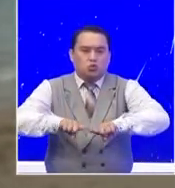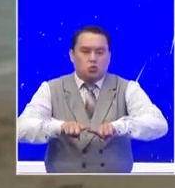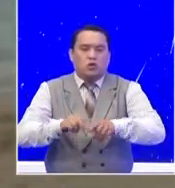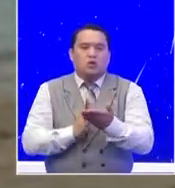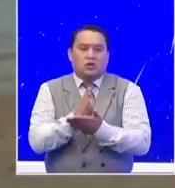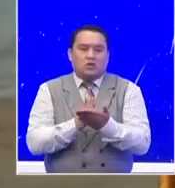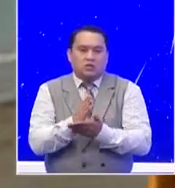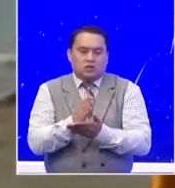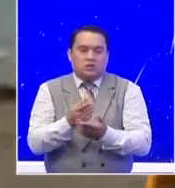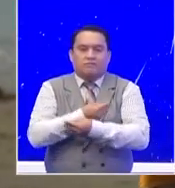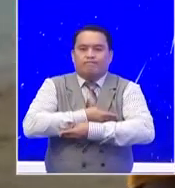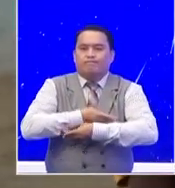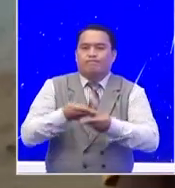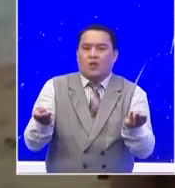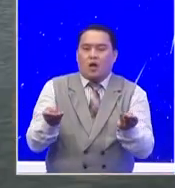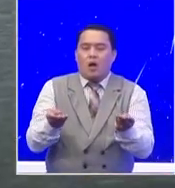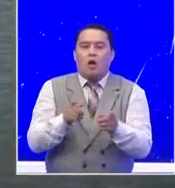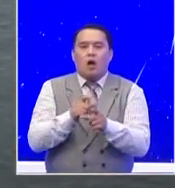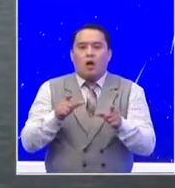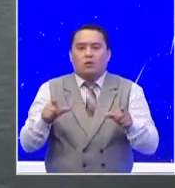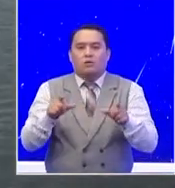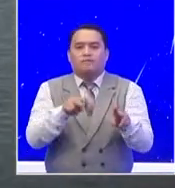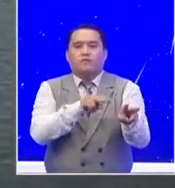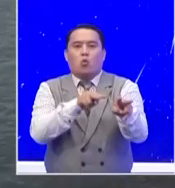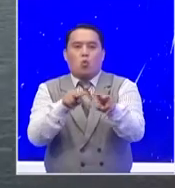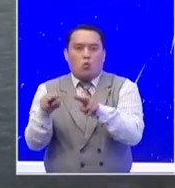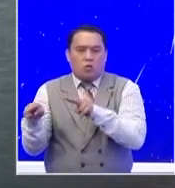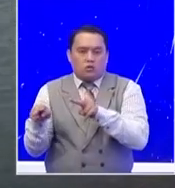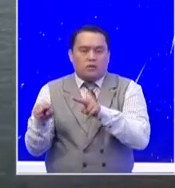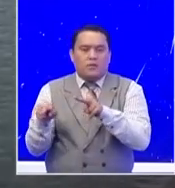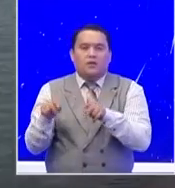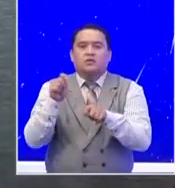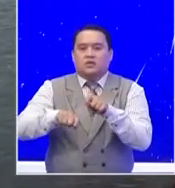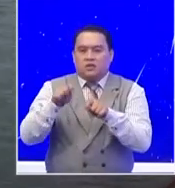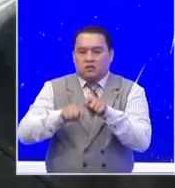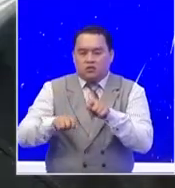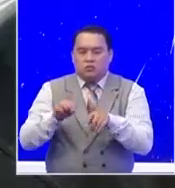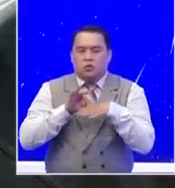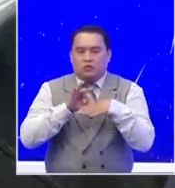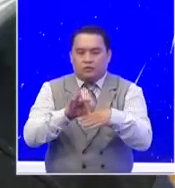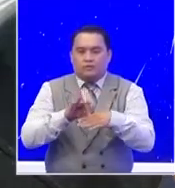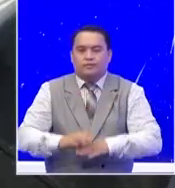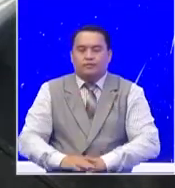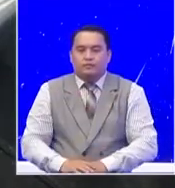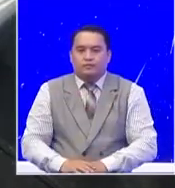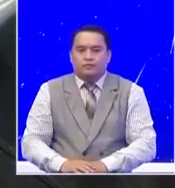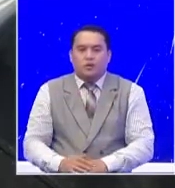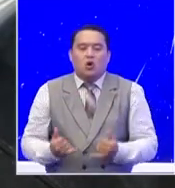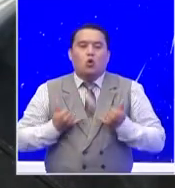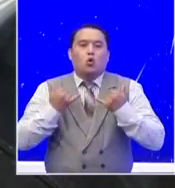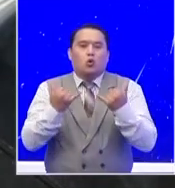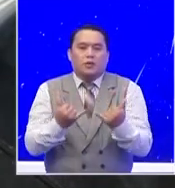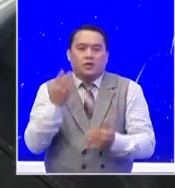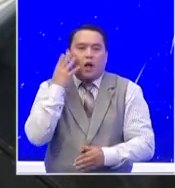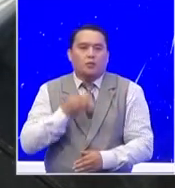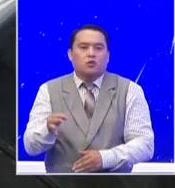қызметкерлері жадынама таратып, жағажайдағы мұнаралардан бақылайды. Патрульдік тексеріс те жүргізеді. Құрметті Алматы облысы